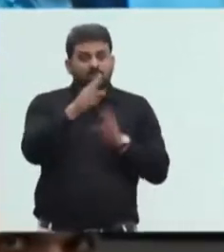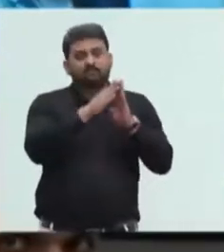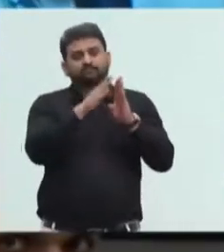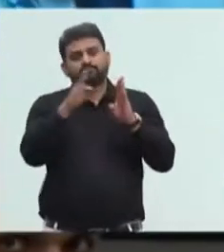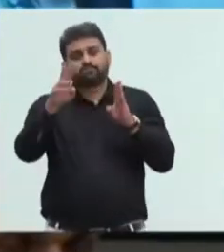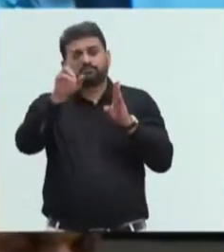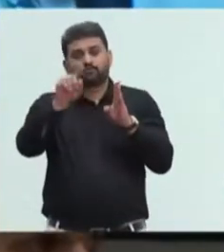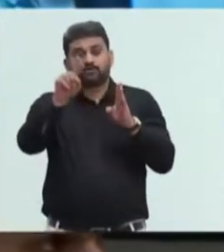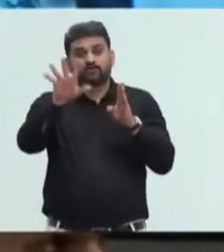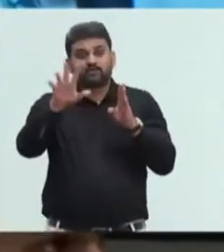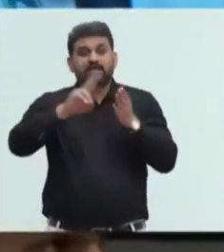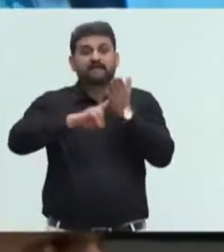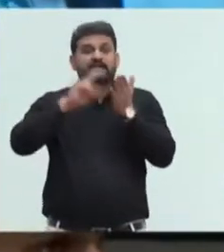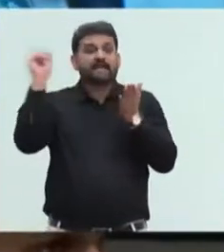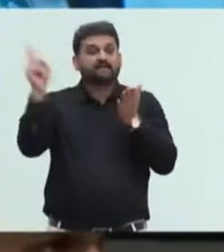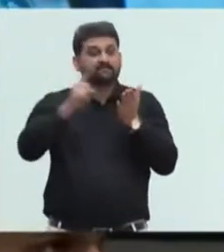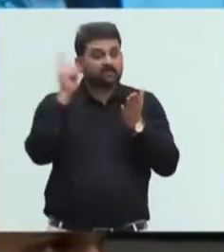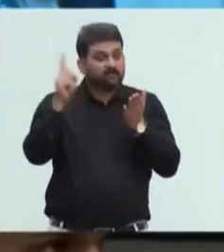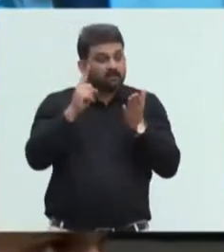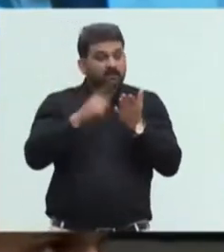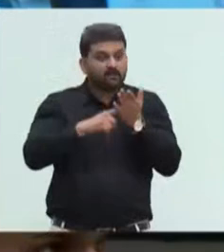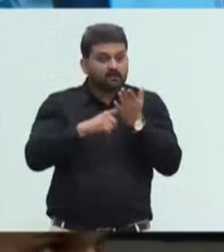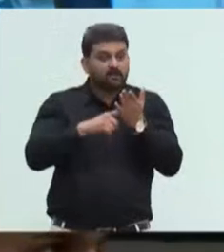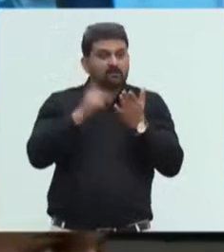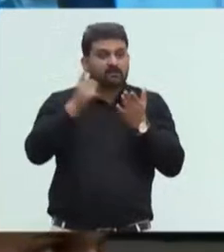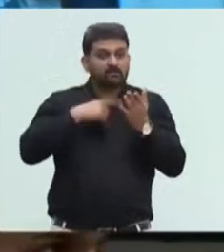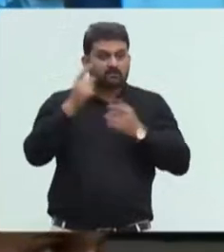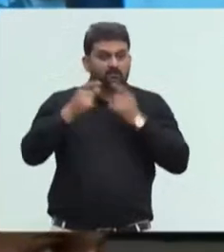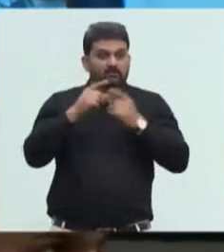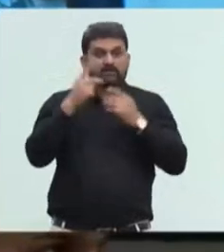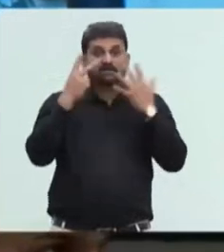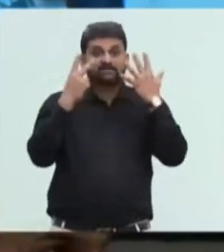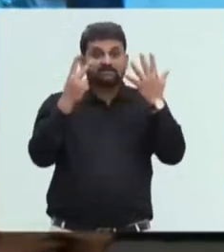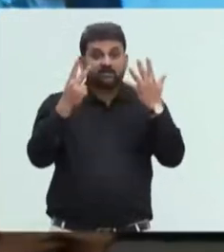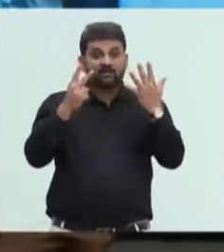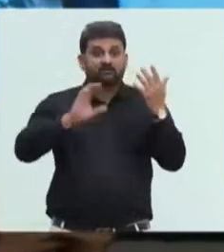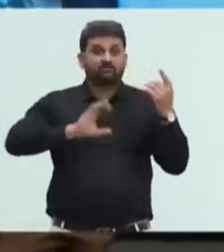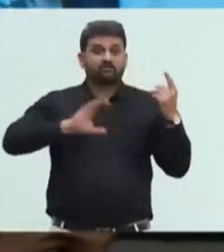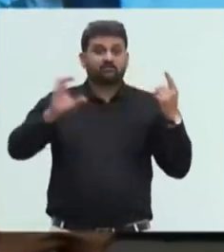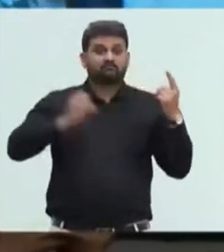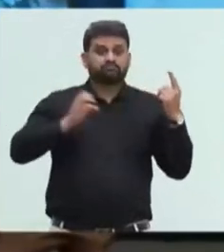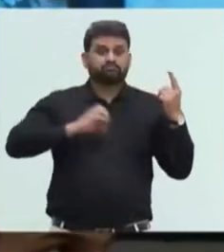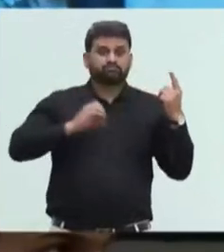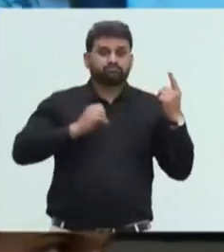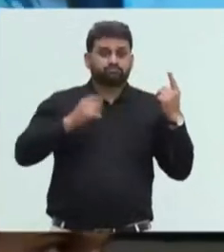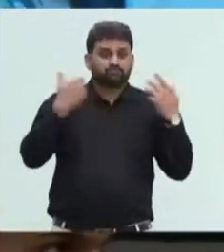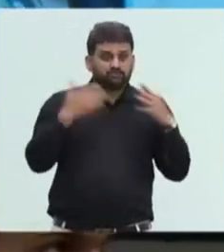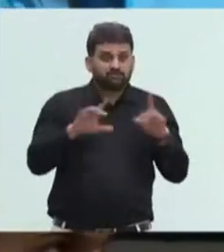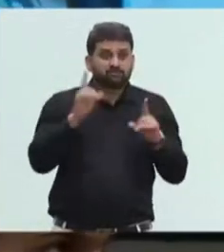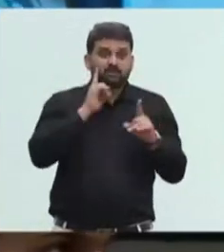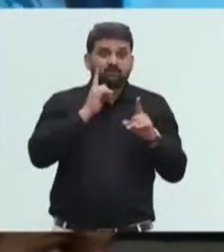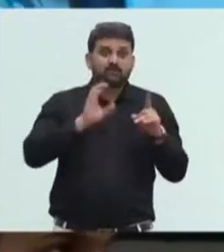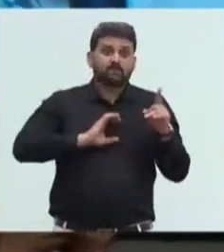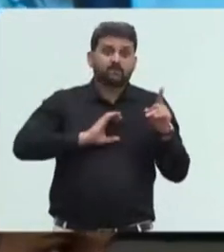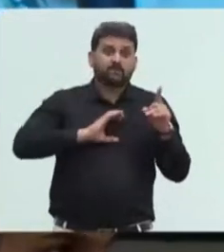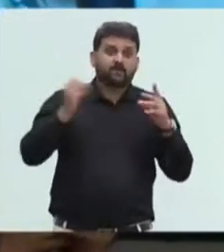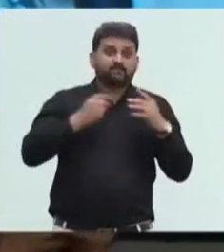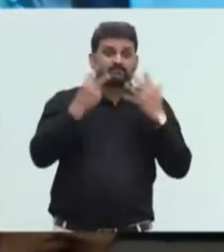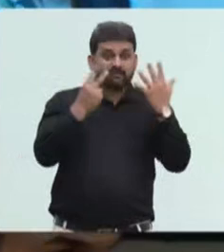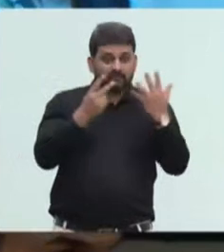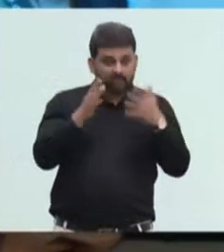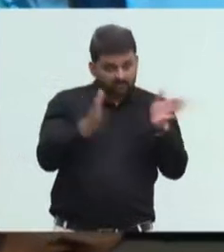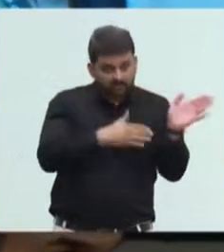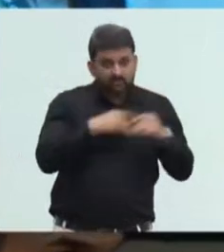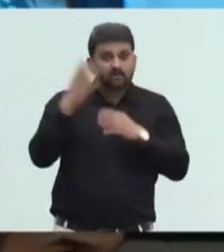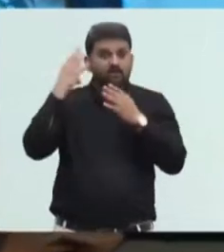2014 to 2015 में नेशनल गेम था, वहाँ में लैट में 7 गोल्ड मेडल टेप कैटेगरी में और ओपन